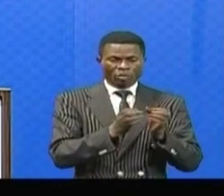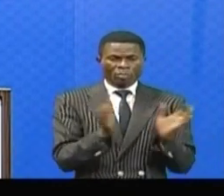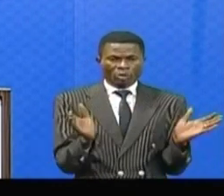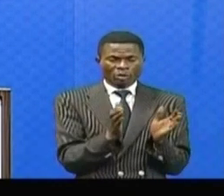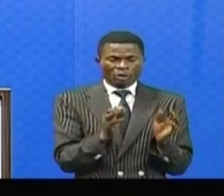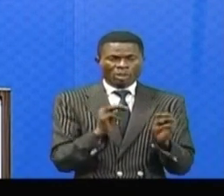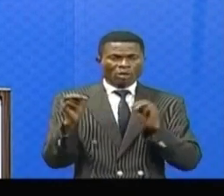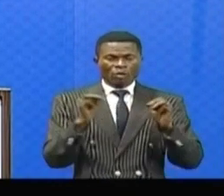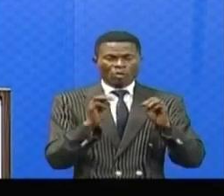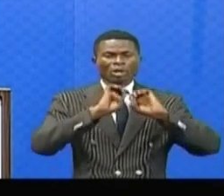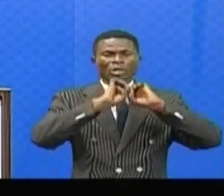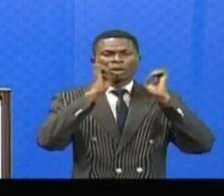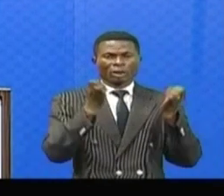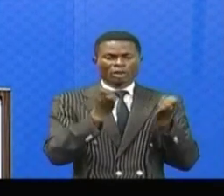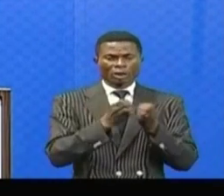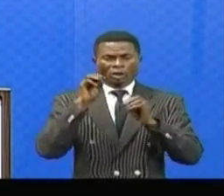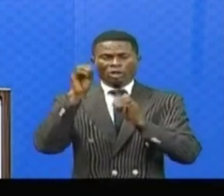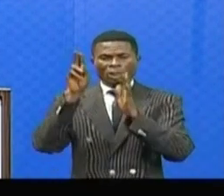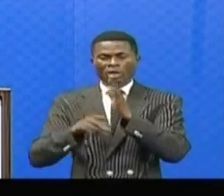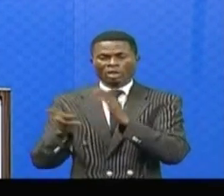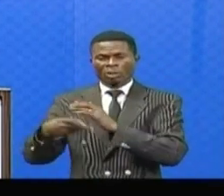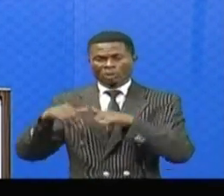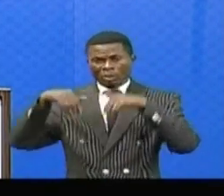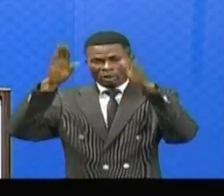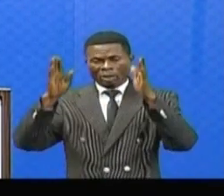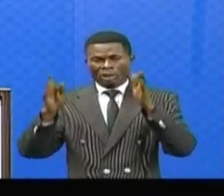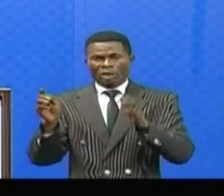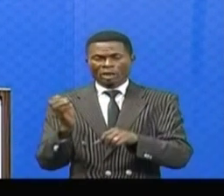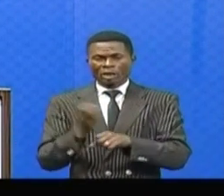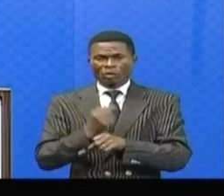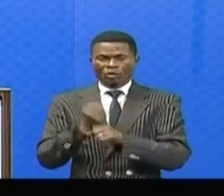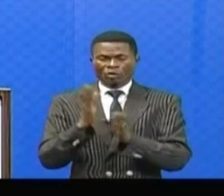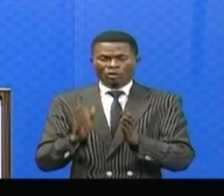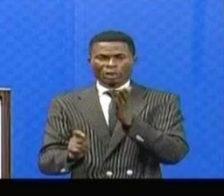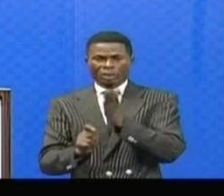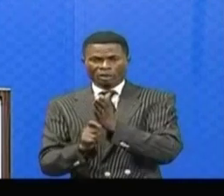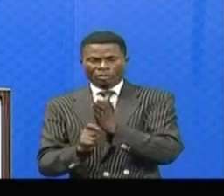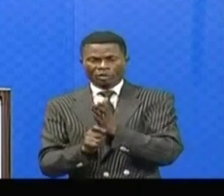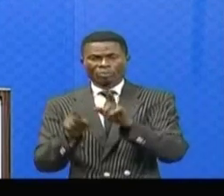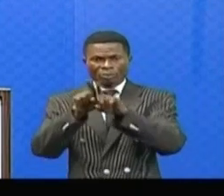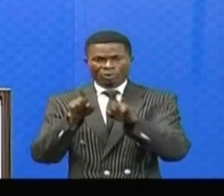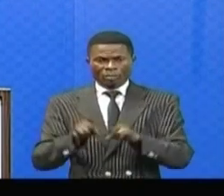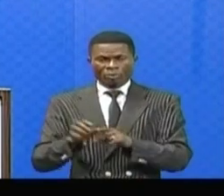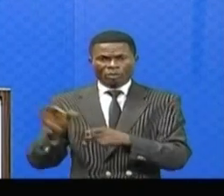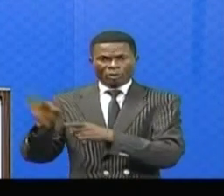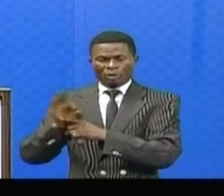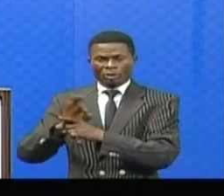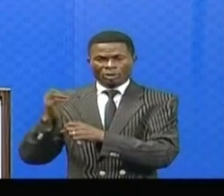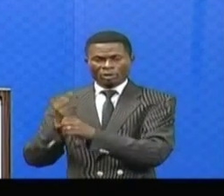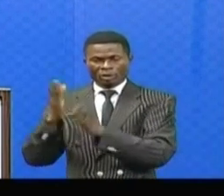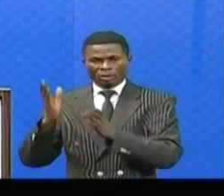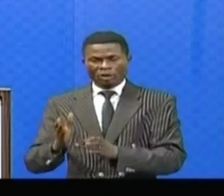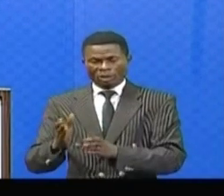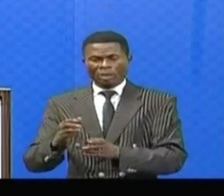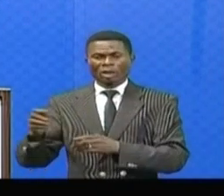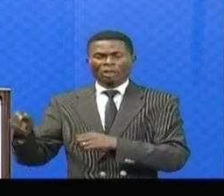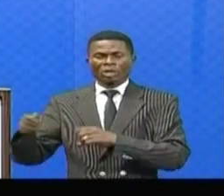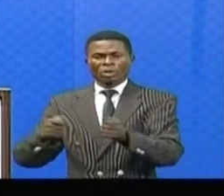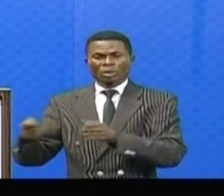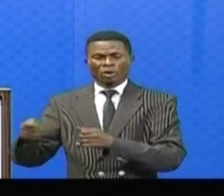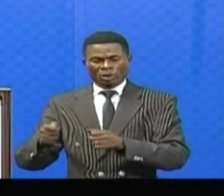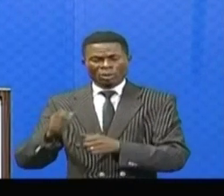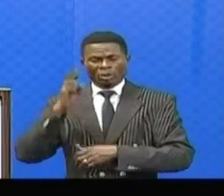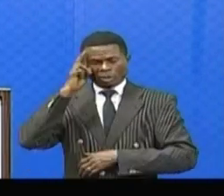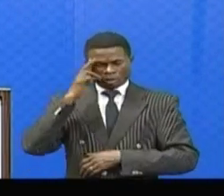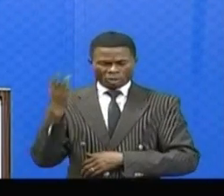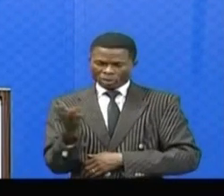Moyenne Entreprise, de l'enseignement primaire, secondaire, professionnel et technique, ainsi que de la formation professionnelle et métier, a